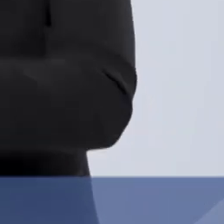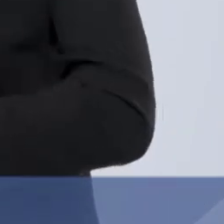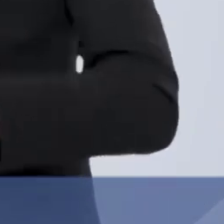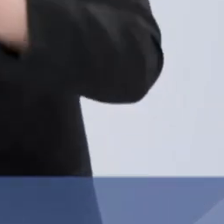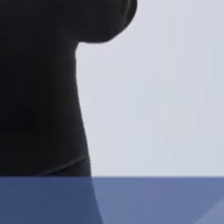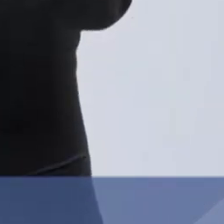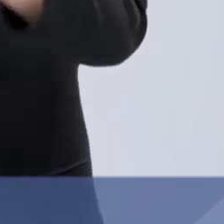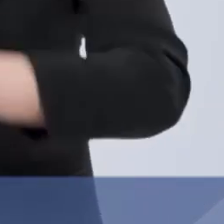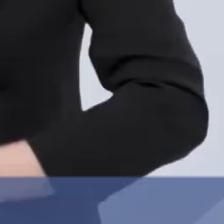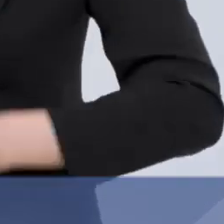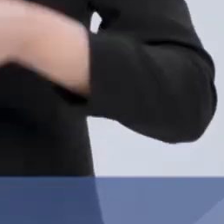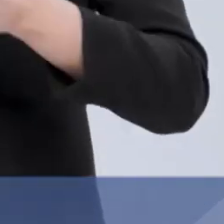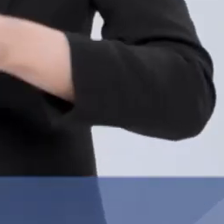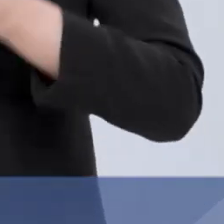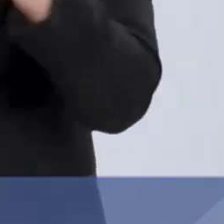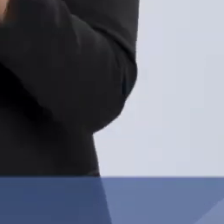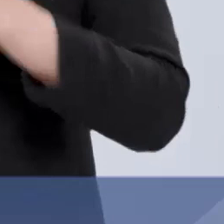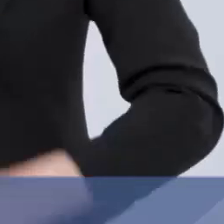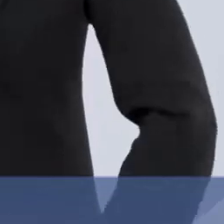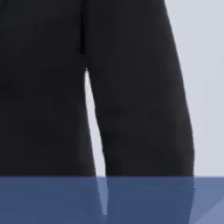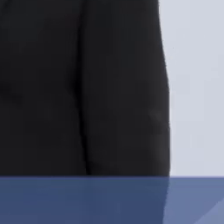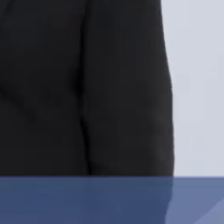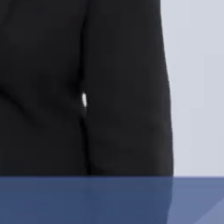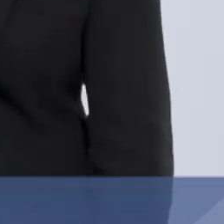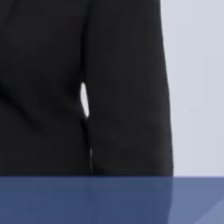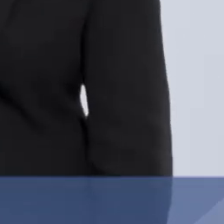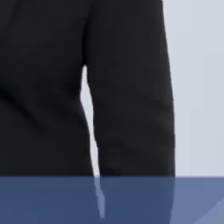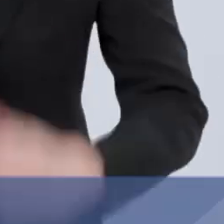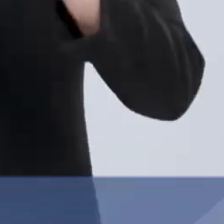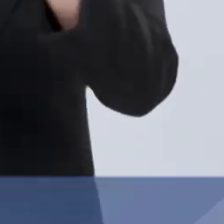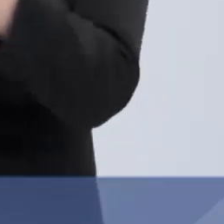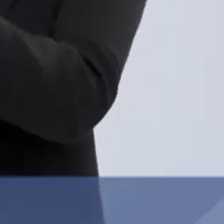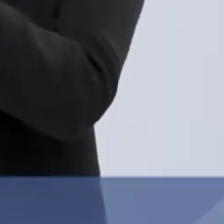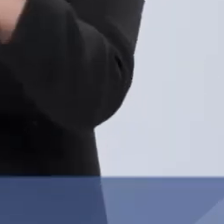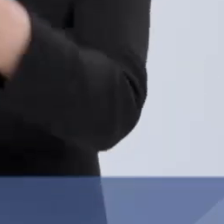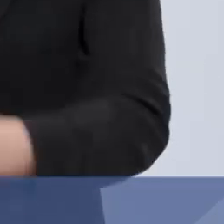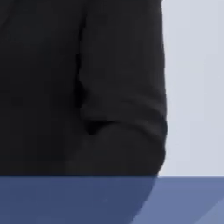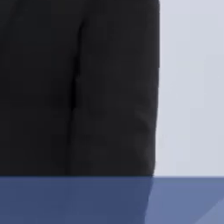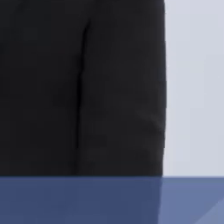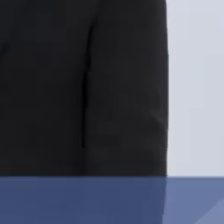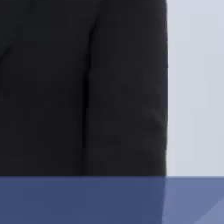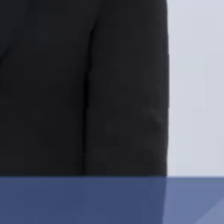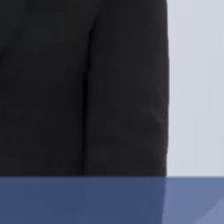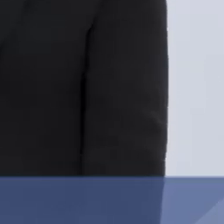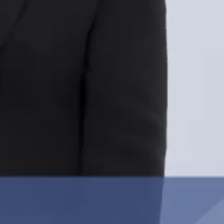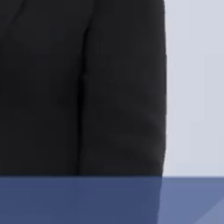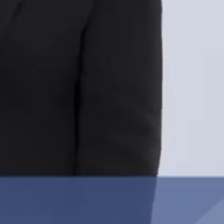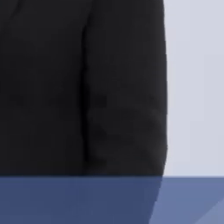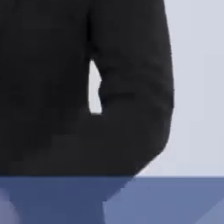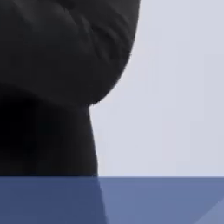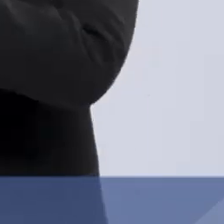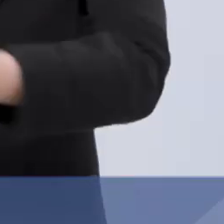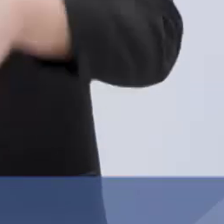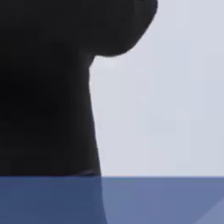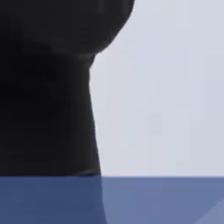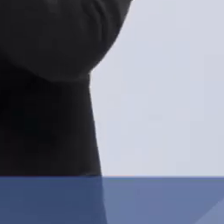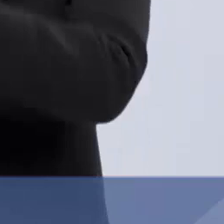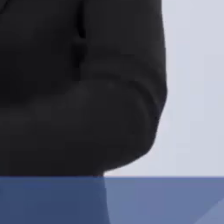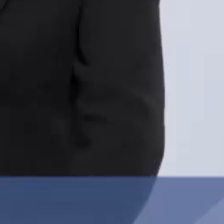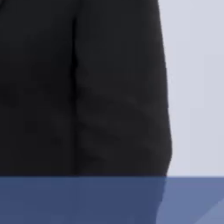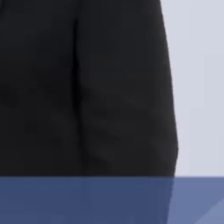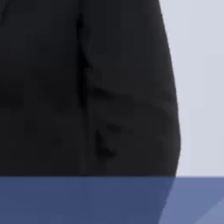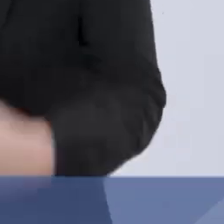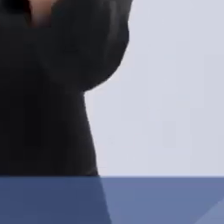안내문이나 중앙선거관리위원회 홈페이지 또는 주소지, 읍, 면, 동, 행정복지센터에